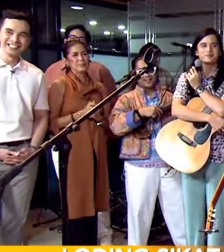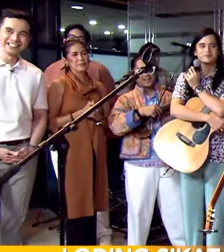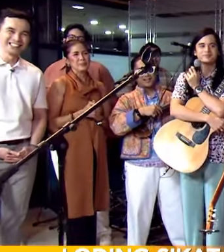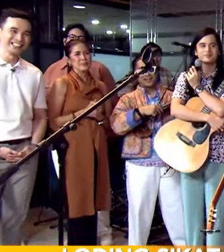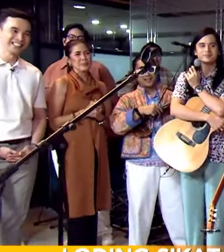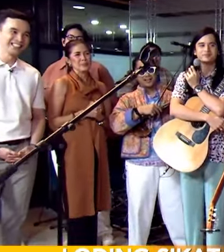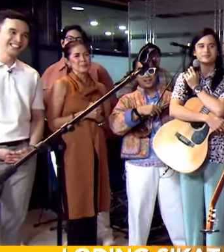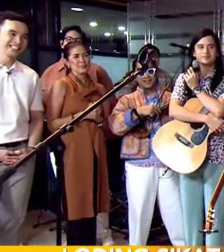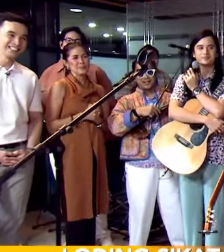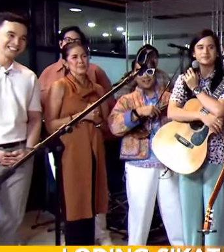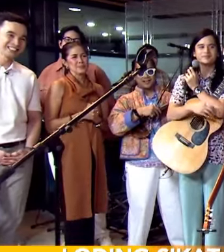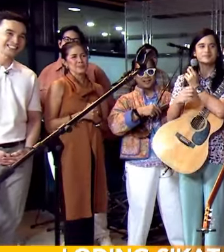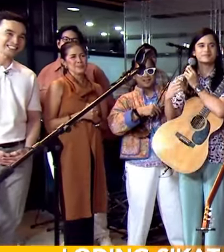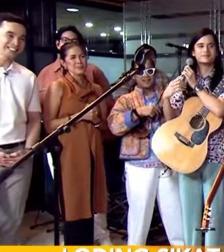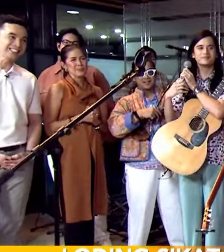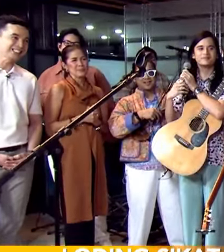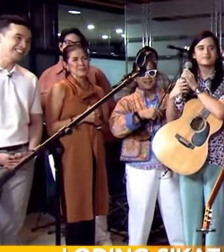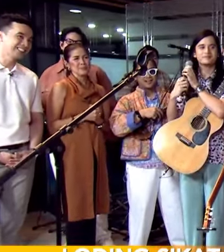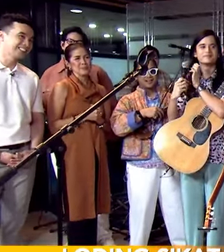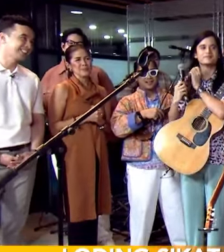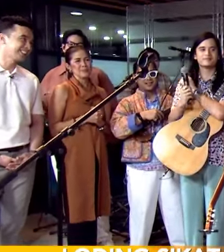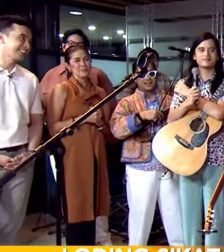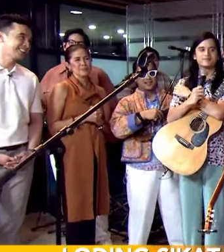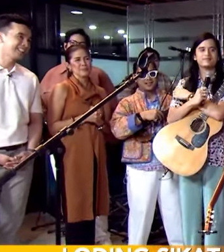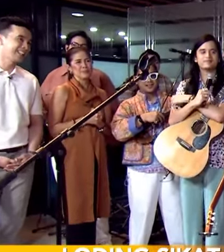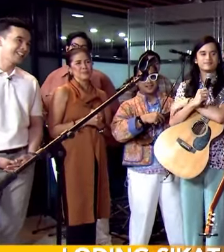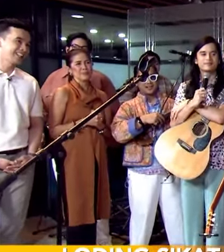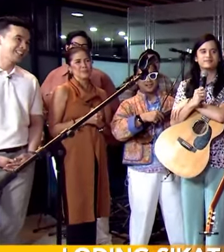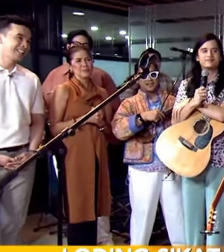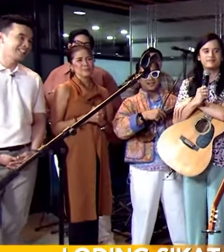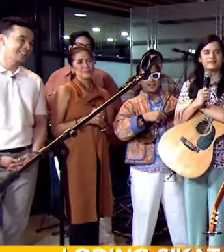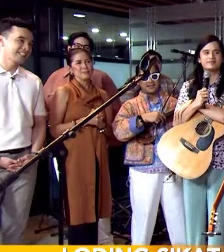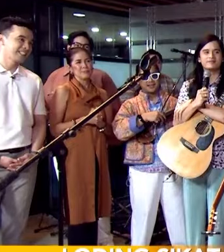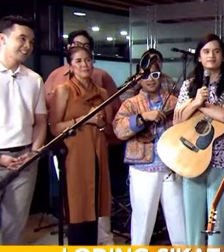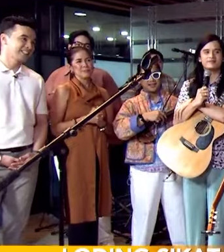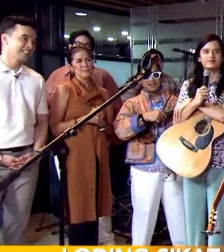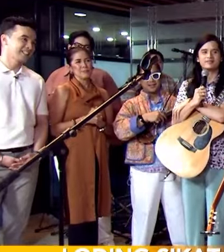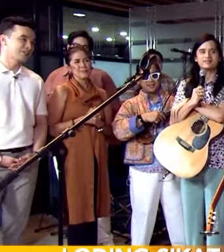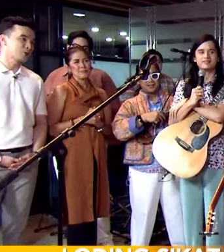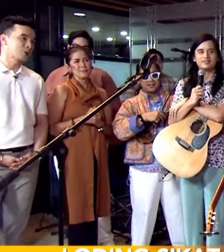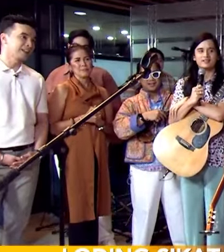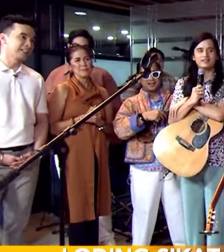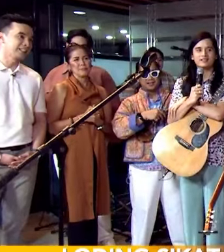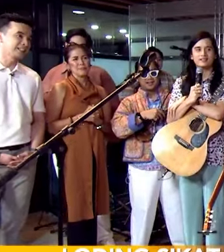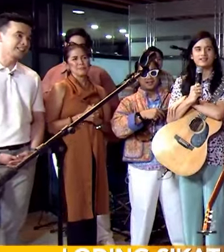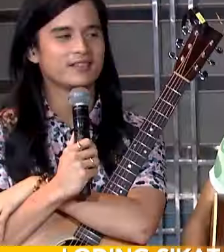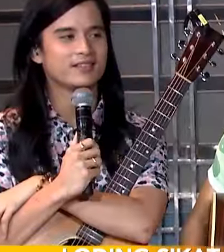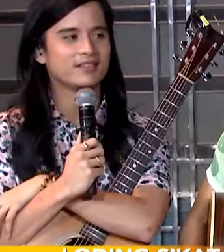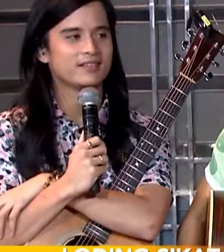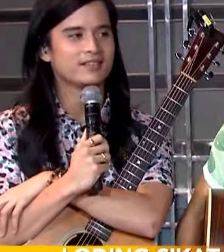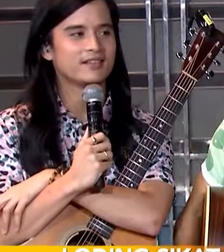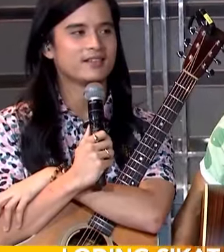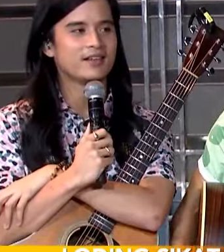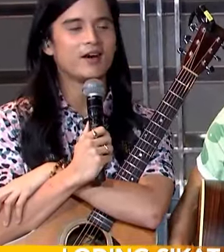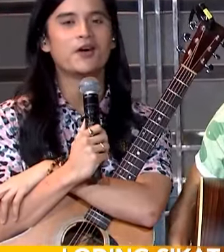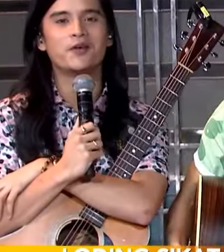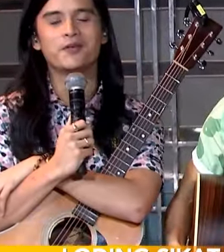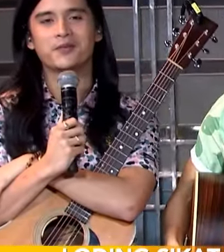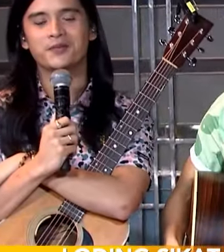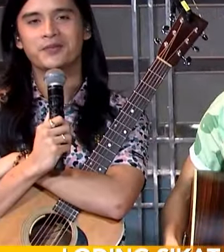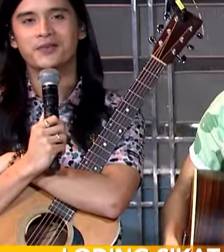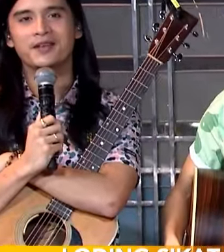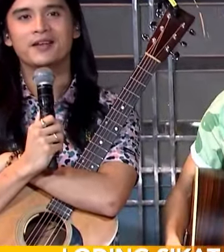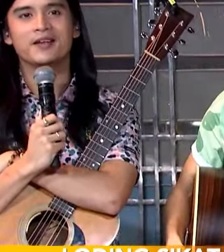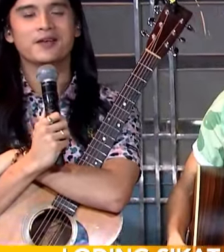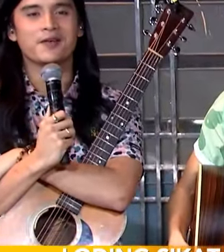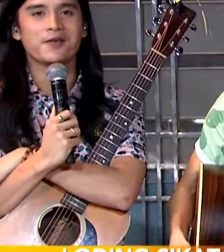be something, grabe yung ano niya, no good vibes na binibigay. Kumbaga, ang laking jump from the usual na songs yun, mga pananakit. Oh. Mga